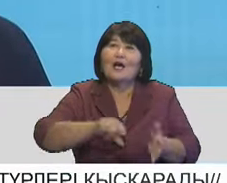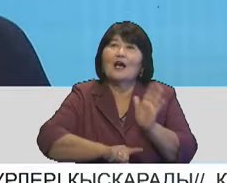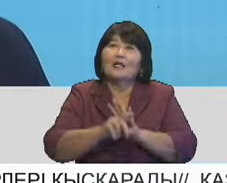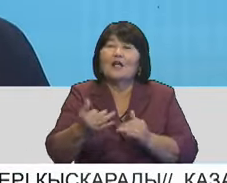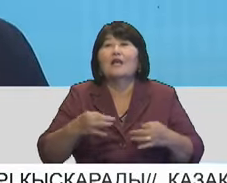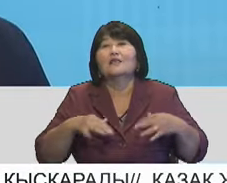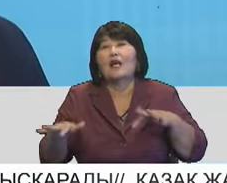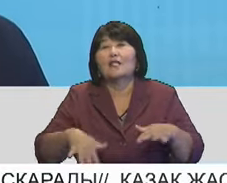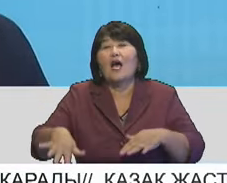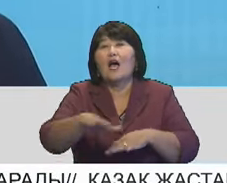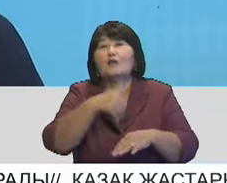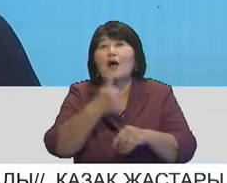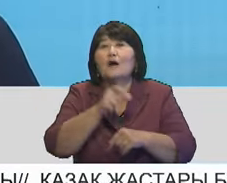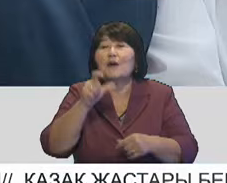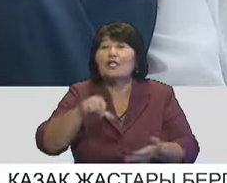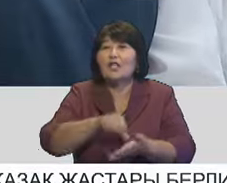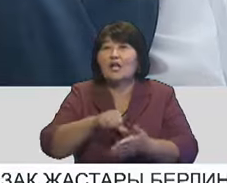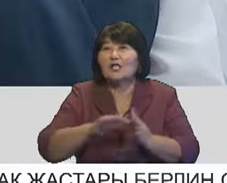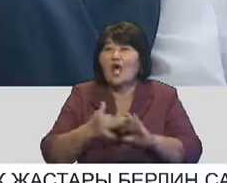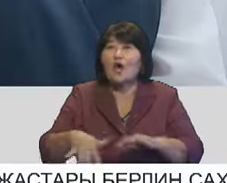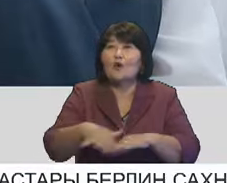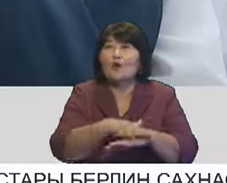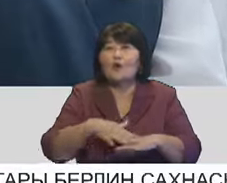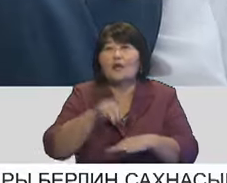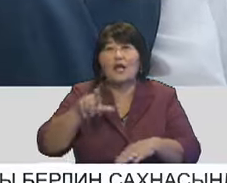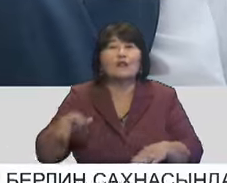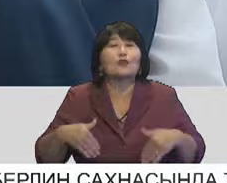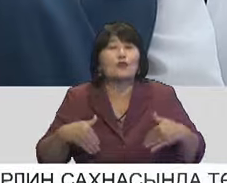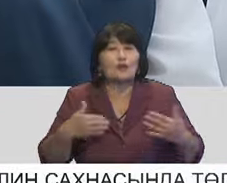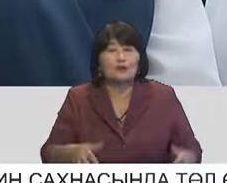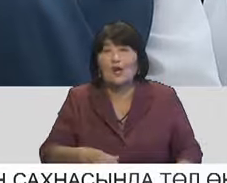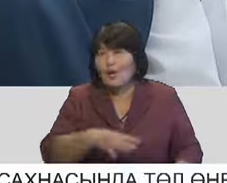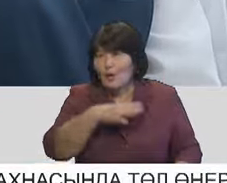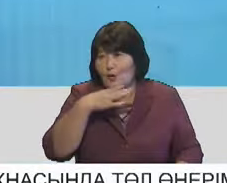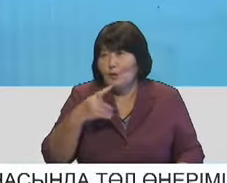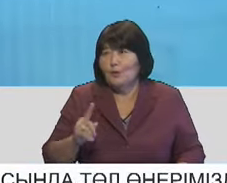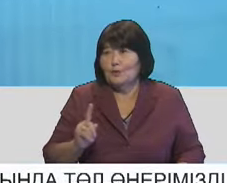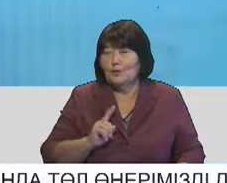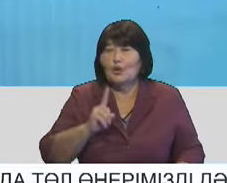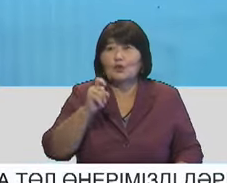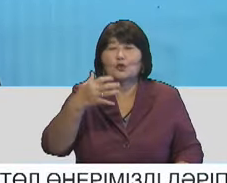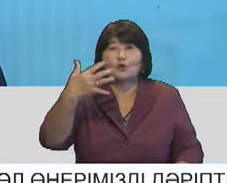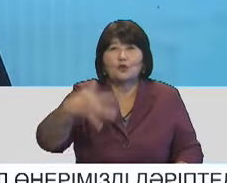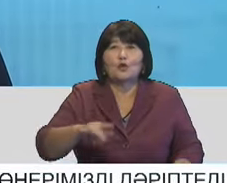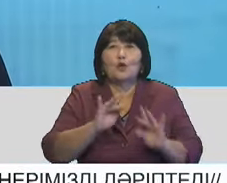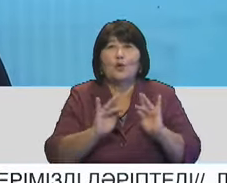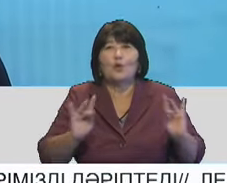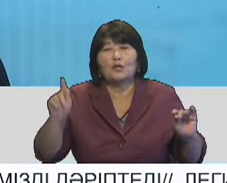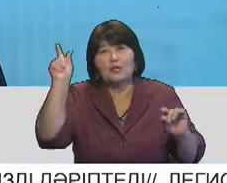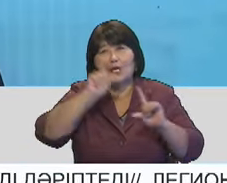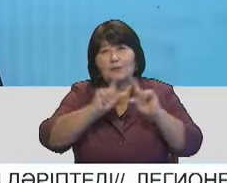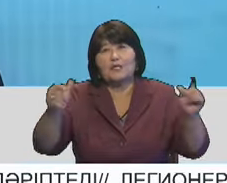Салтанатты шараға аймақ басшысы қатысып, ауыл халқын құттықтады. Көптен күткен 150 орындық жаңа мектептің